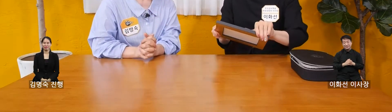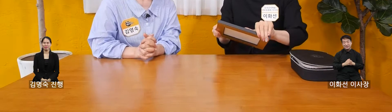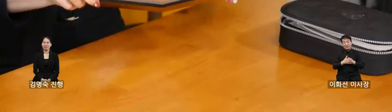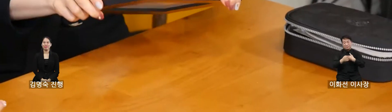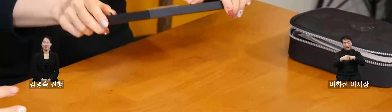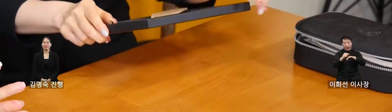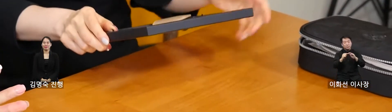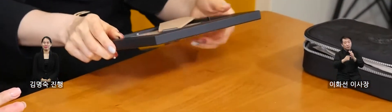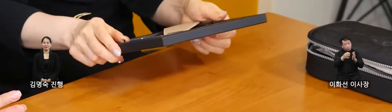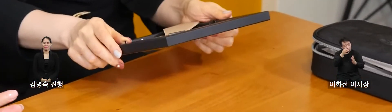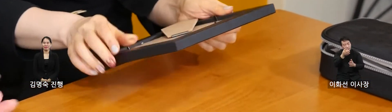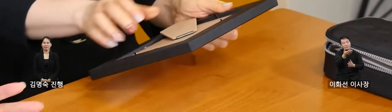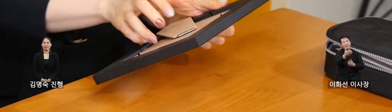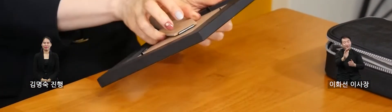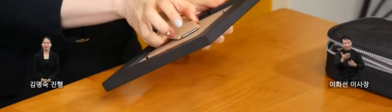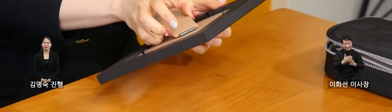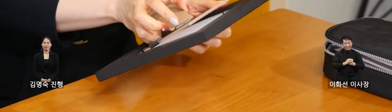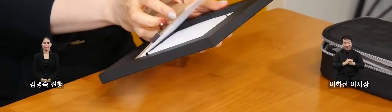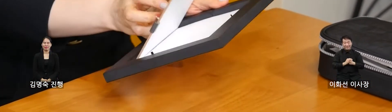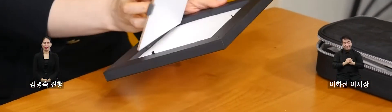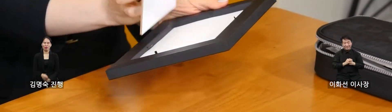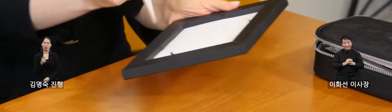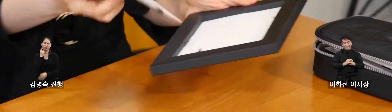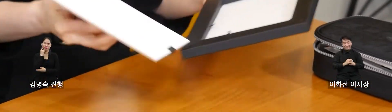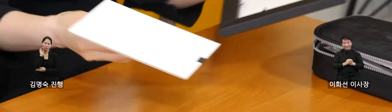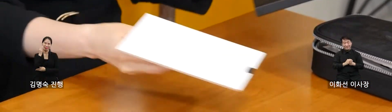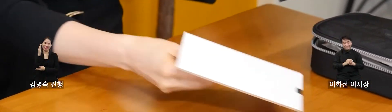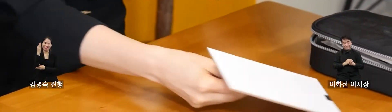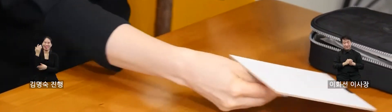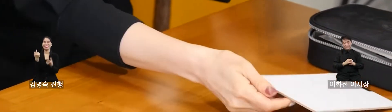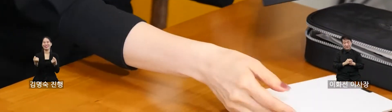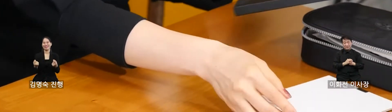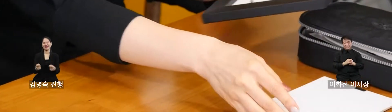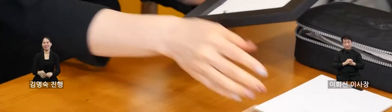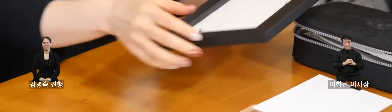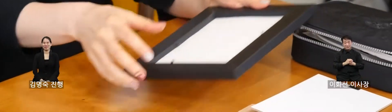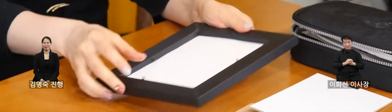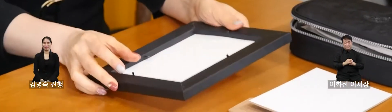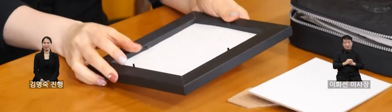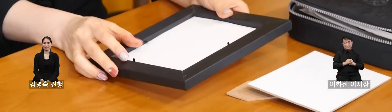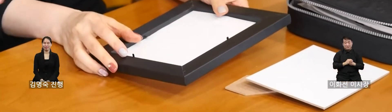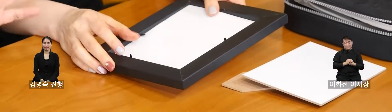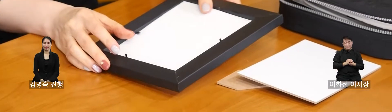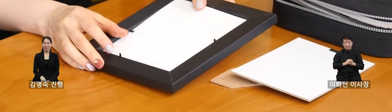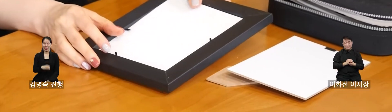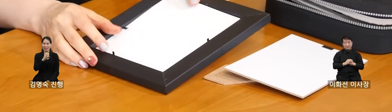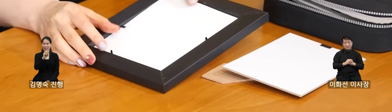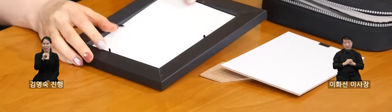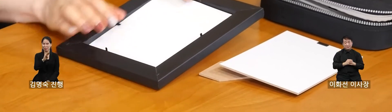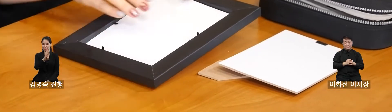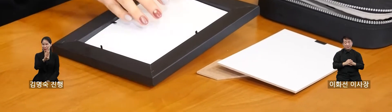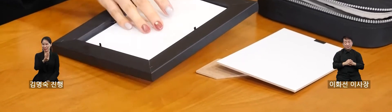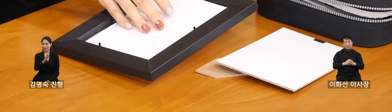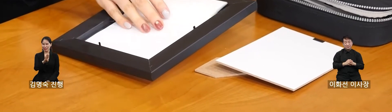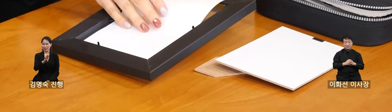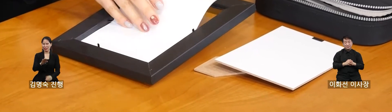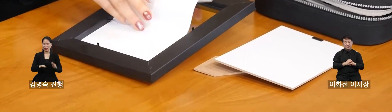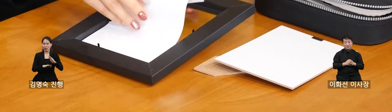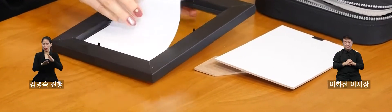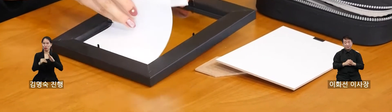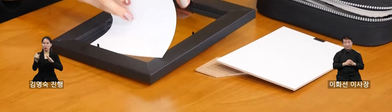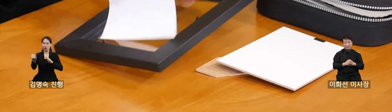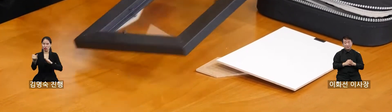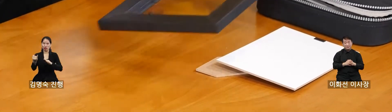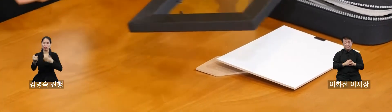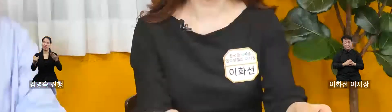드려야 되겠네요. 아, 너무 영광이에요. 아, CMB 주부구단 그렇죠. 명숙의